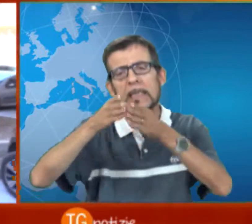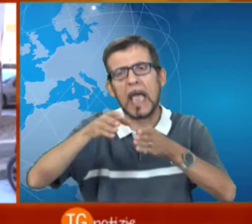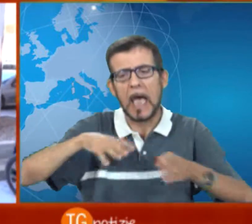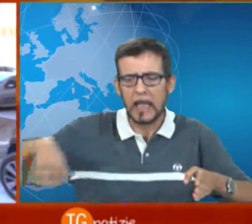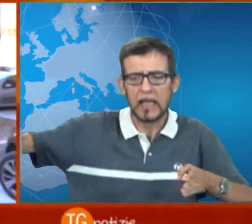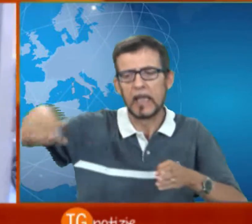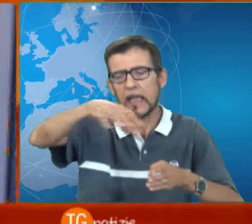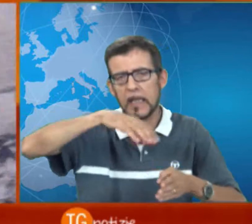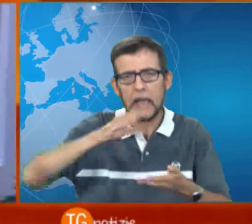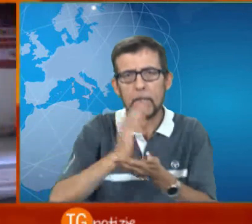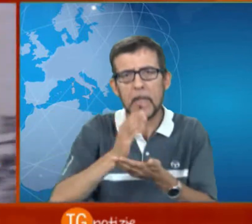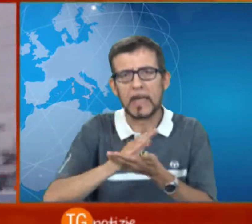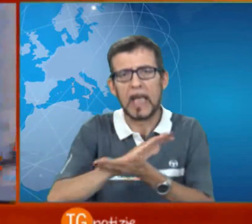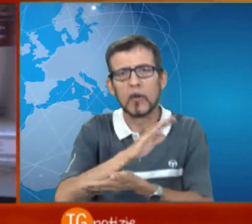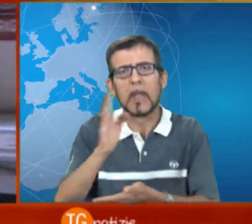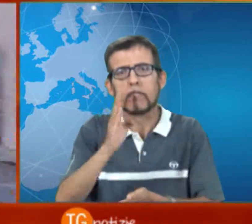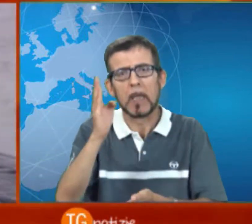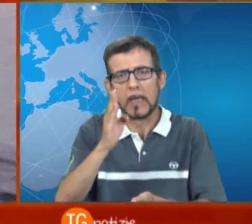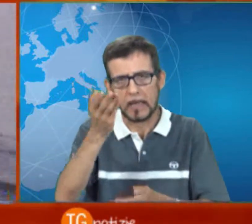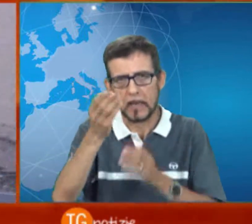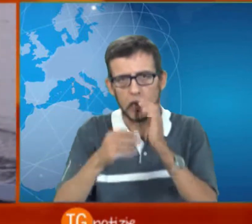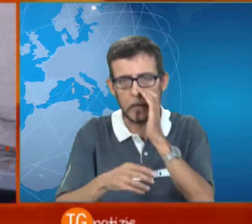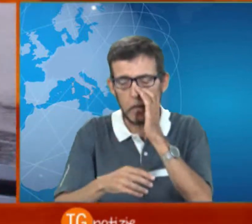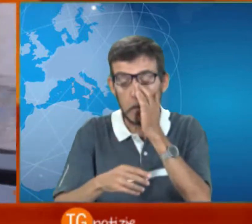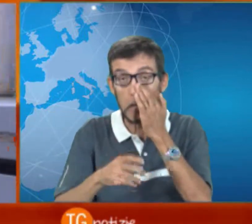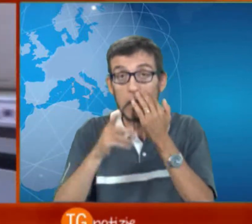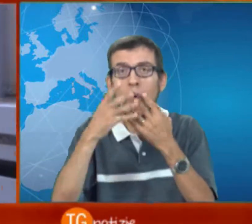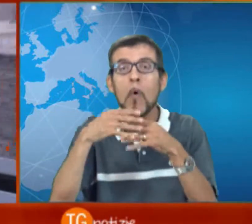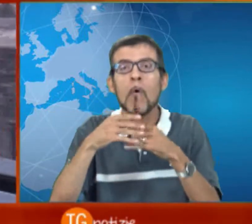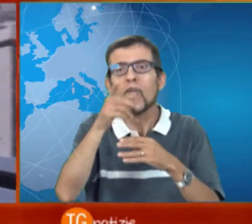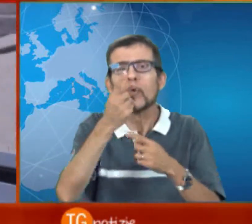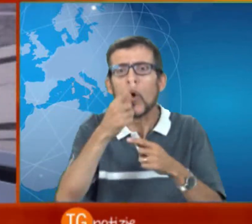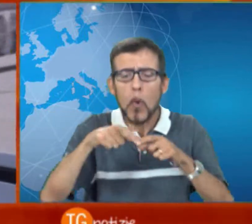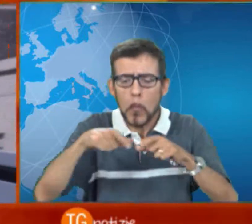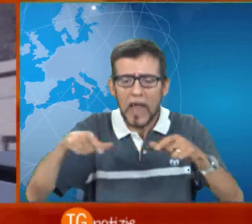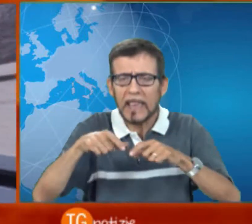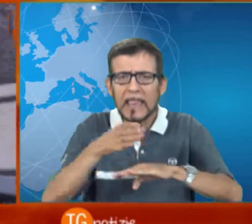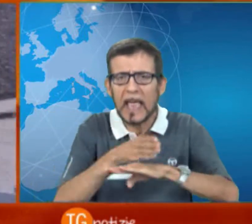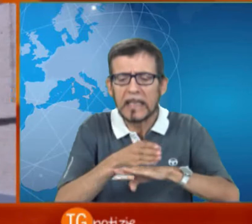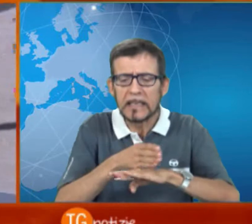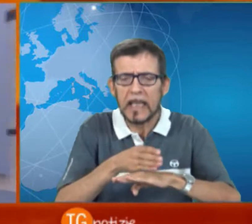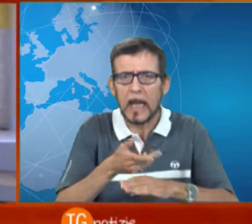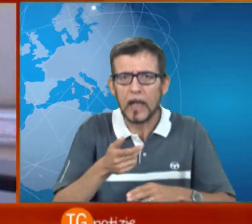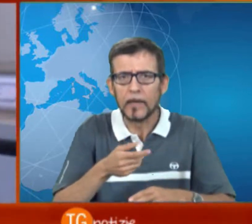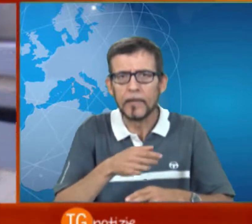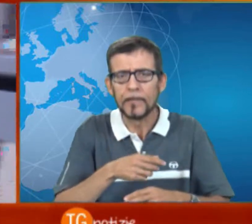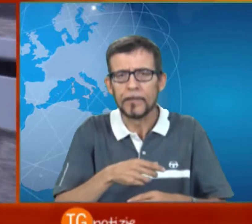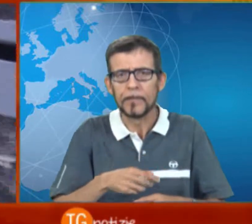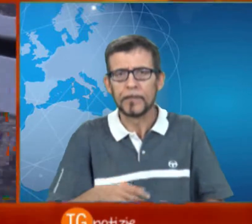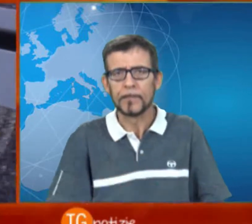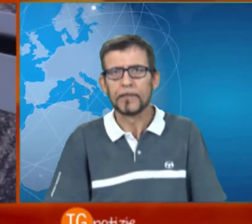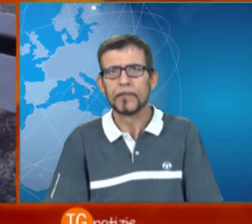del mercato di San Benedetto. Ecco, praticamente funziona con una tesserina. Sì, una tessera che è quella tessera che è